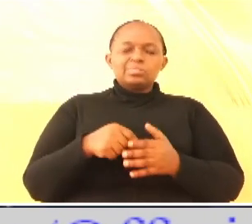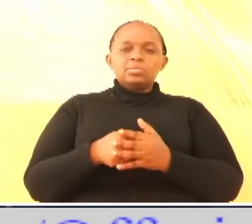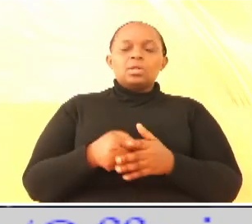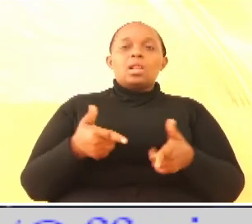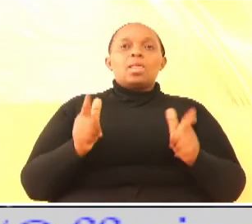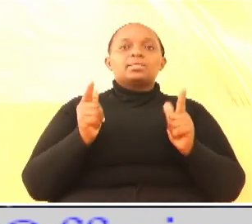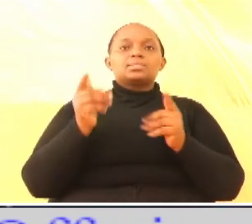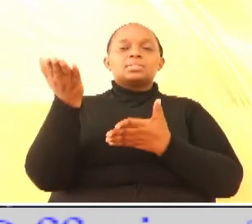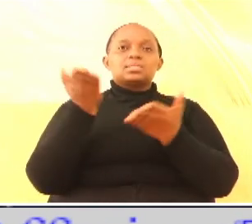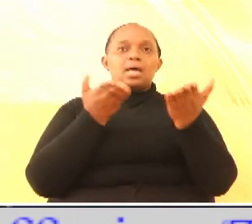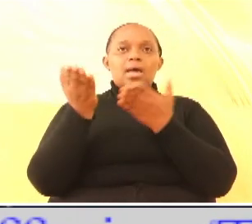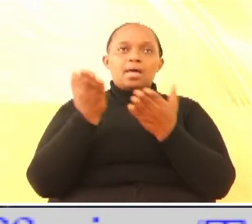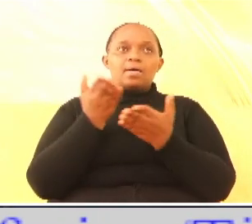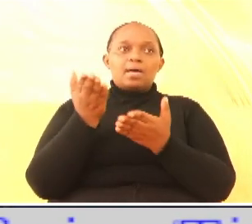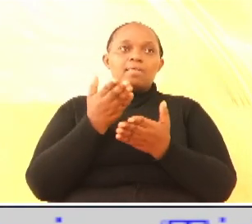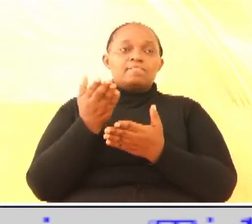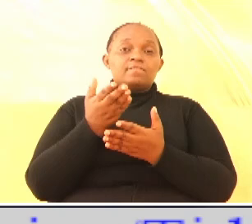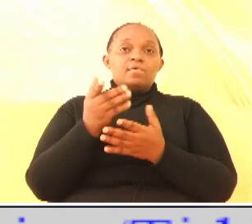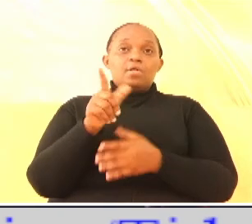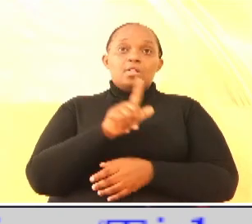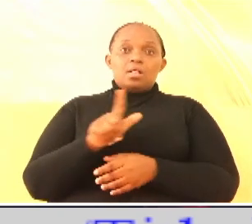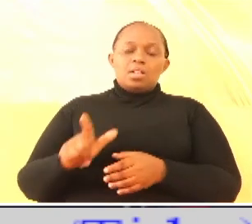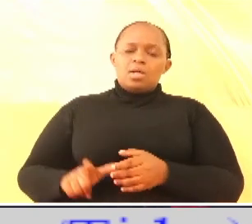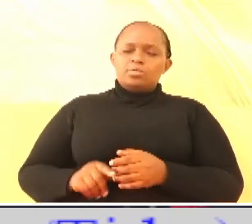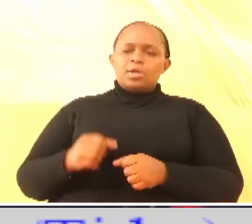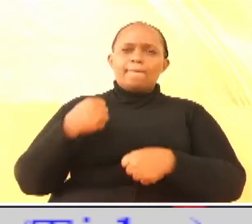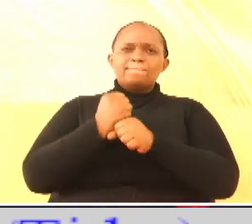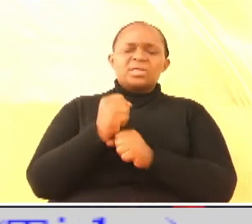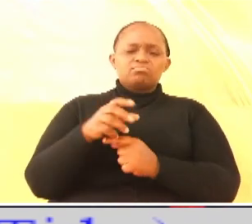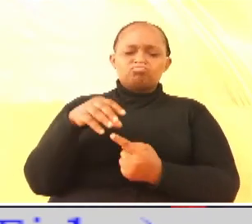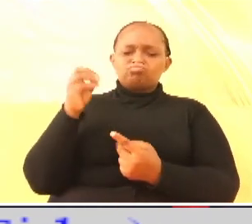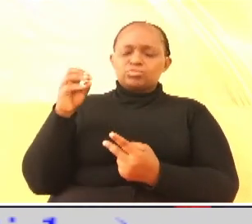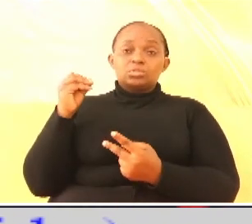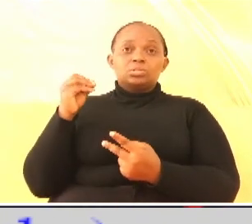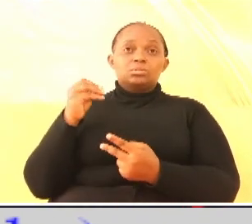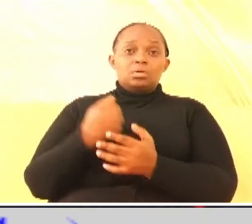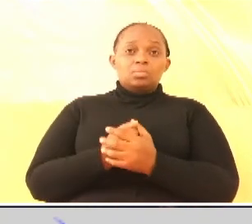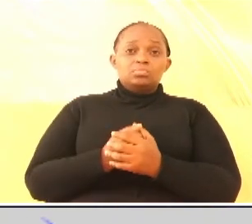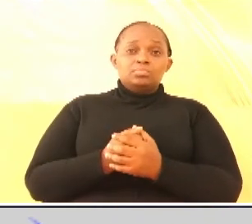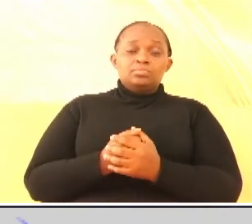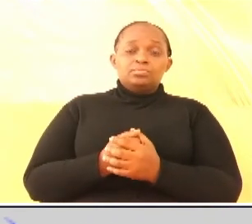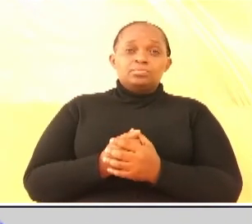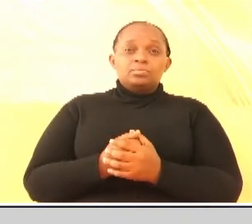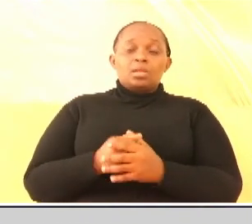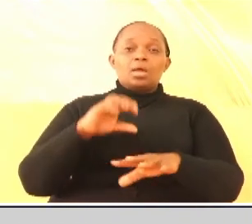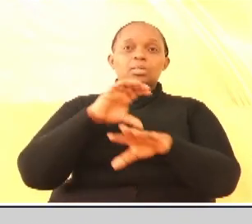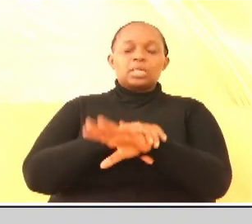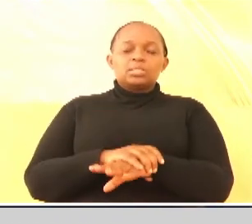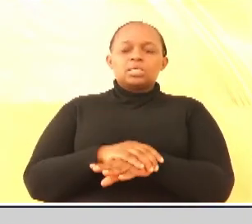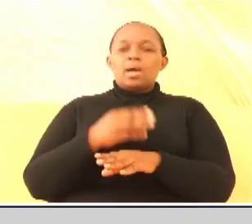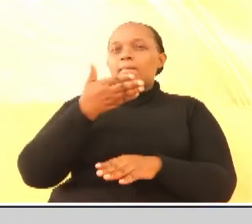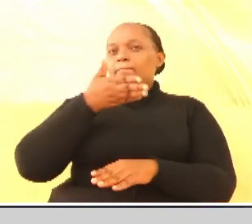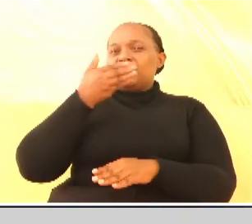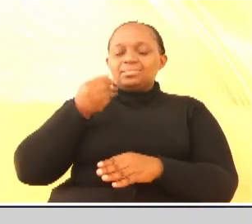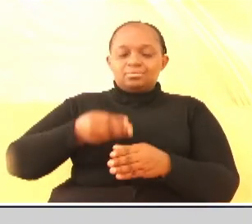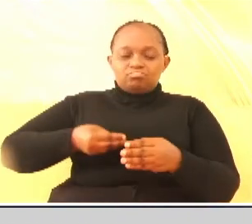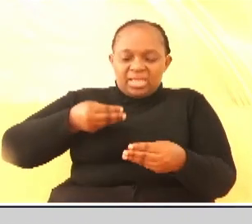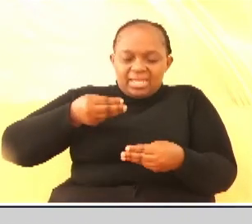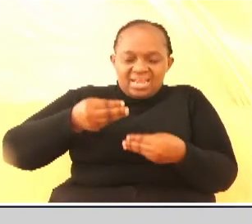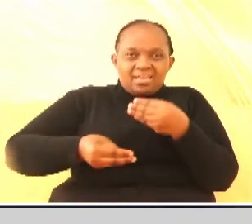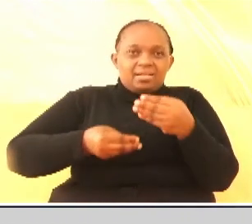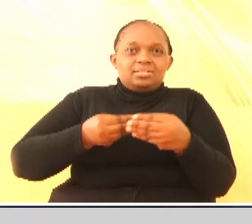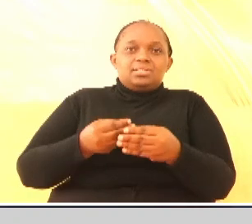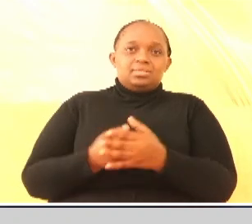nitamtumikia. Make a choice, make a commitment this morning. Urithi ulio bora ni urithi wa maadili ya neno la